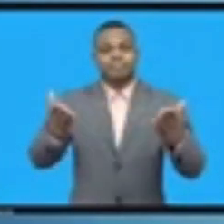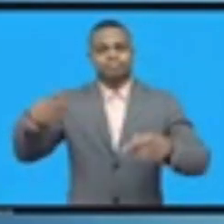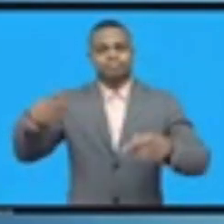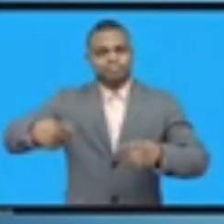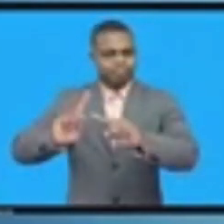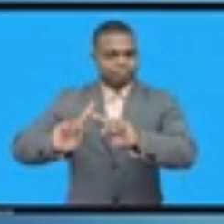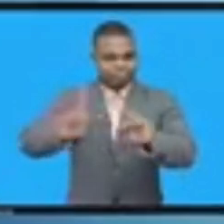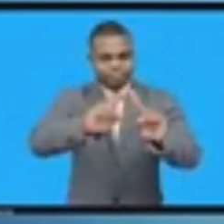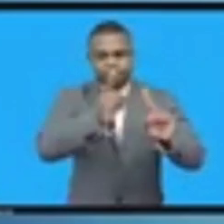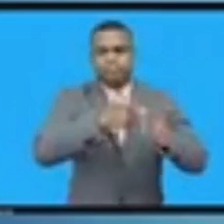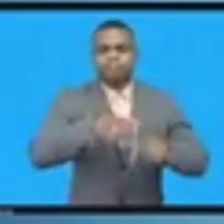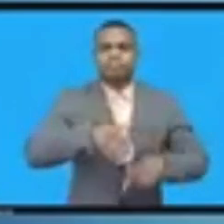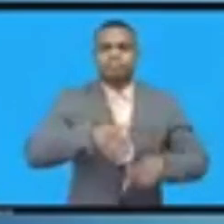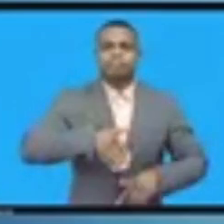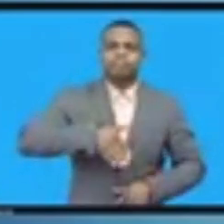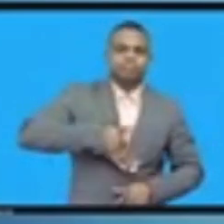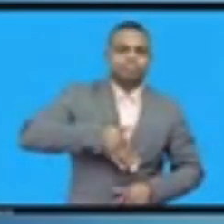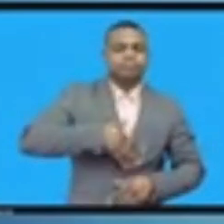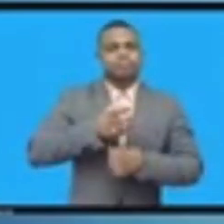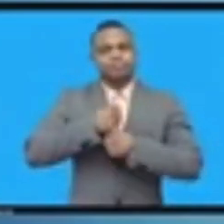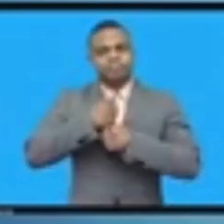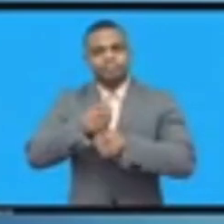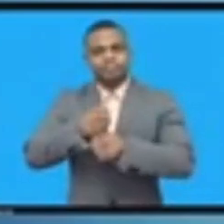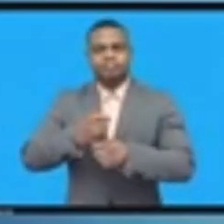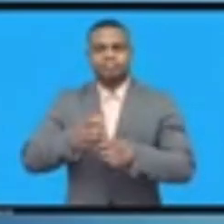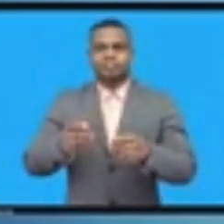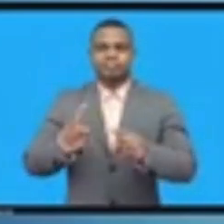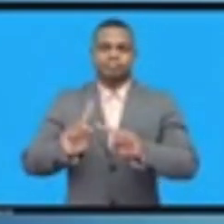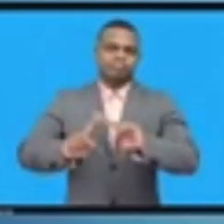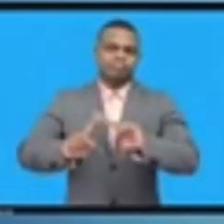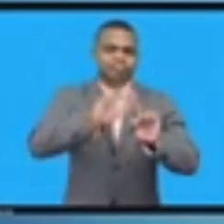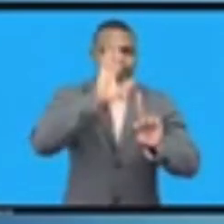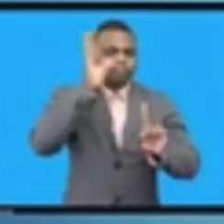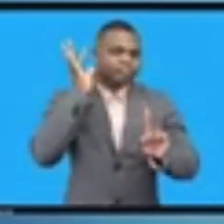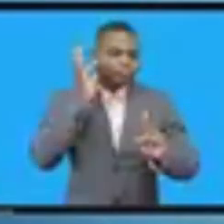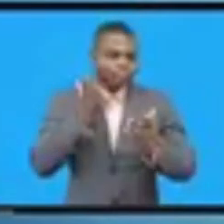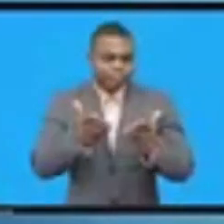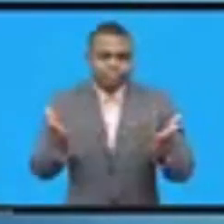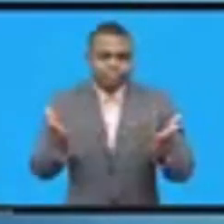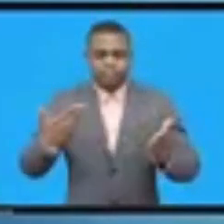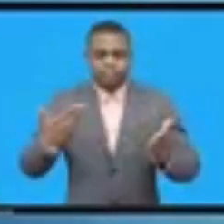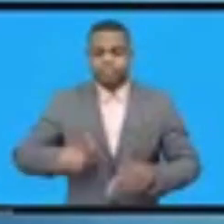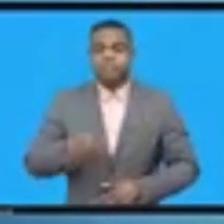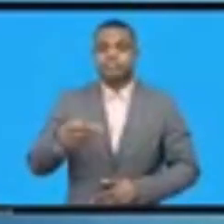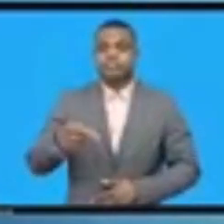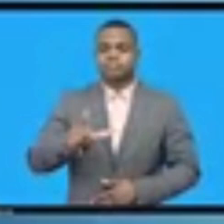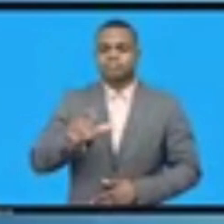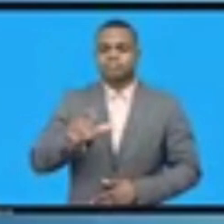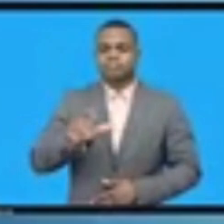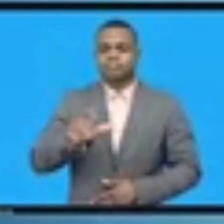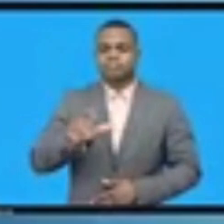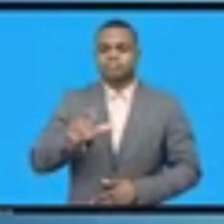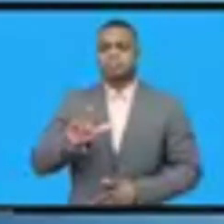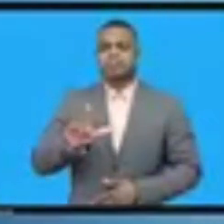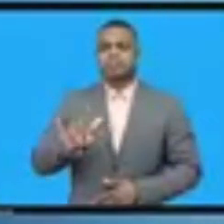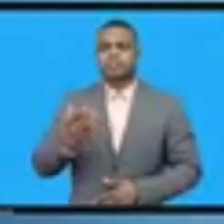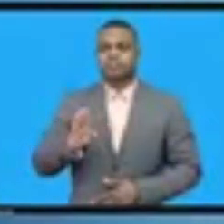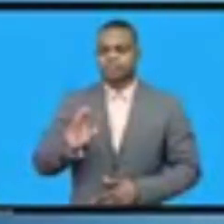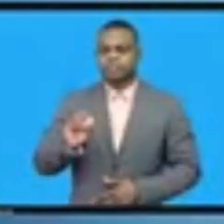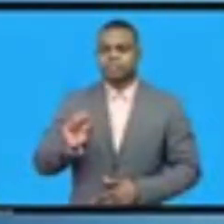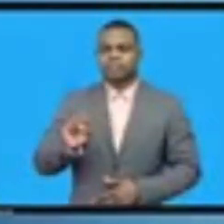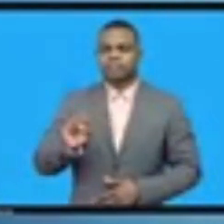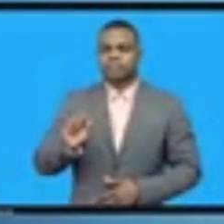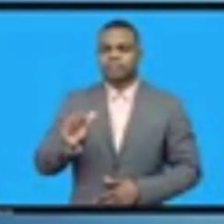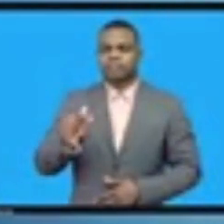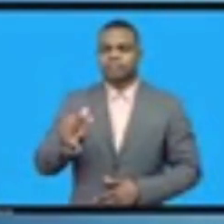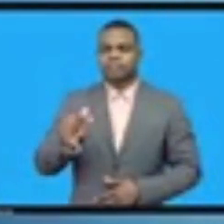Lily Edmonucci。那么我是这个加纳的青年互